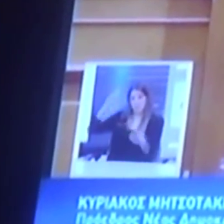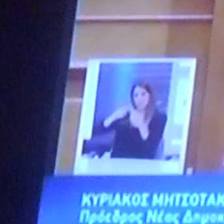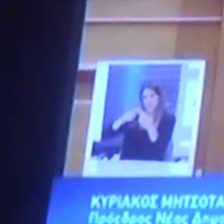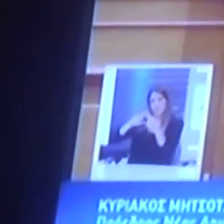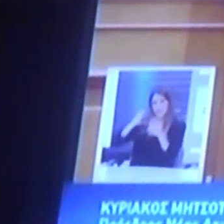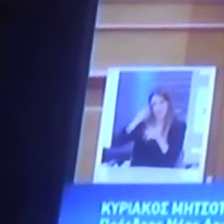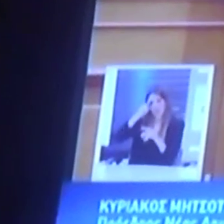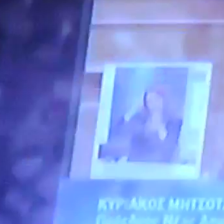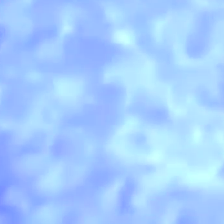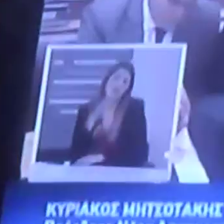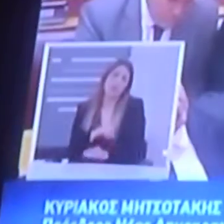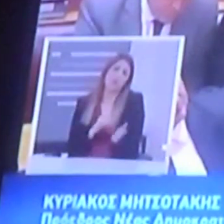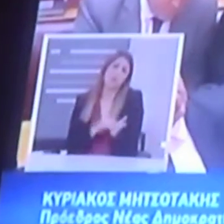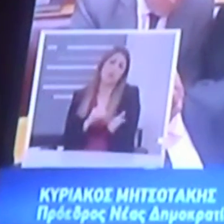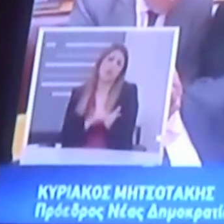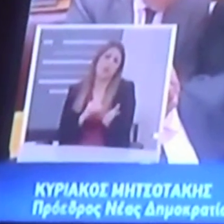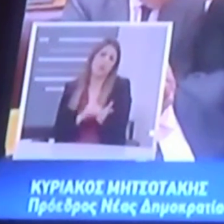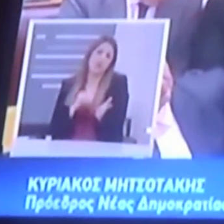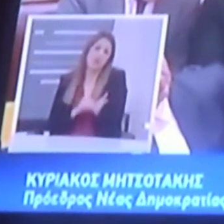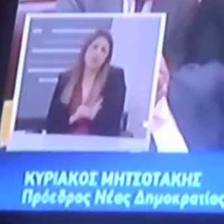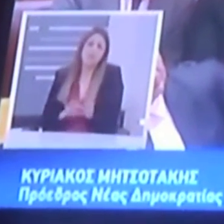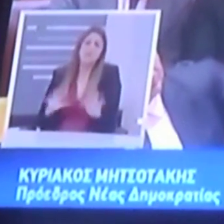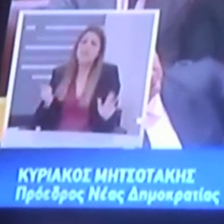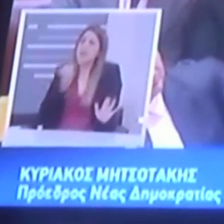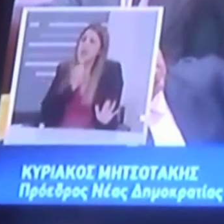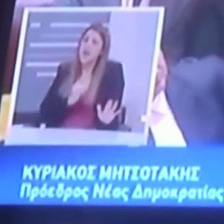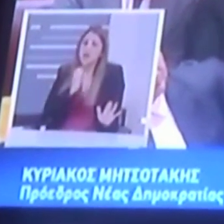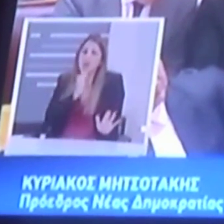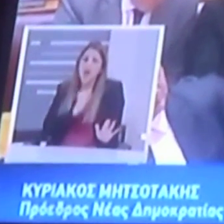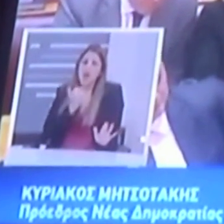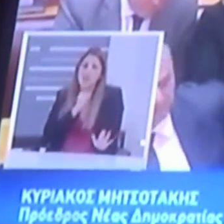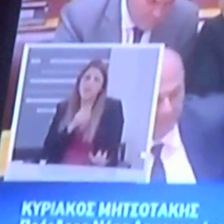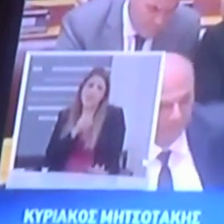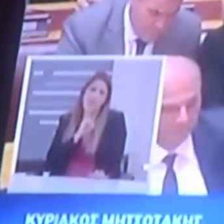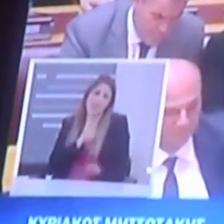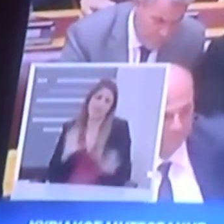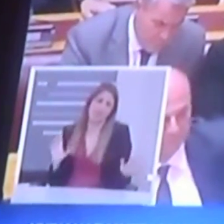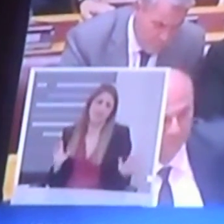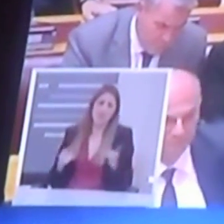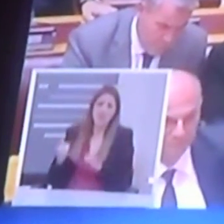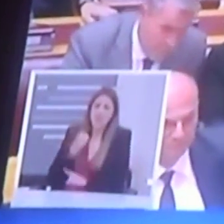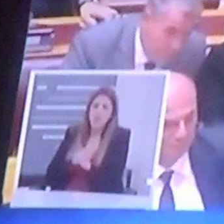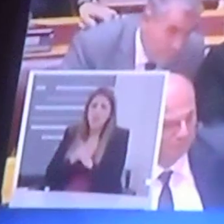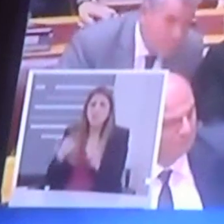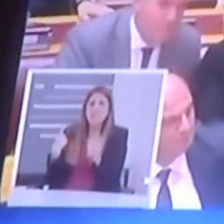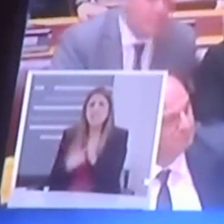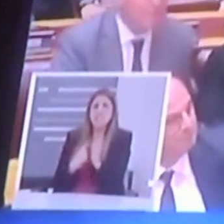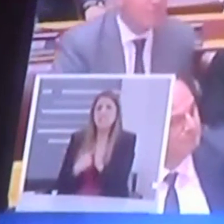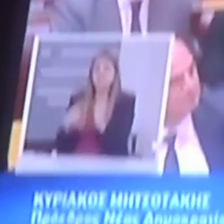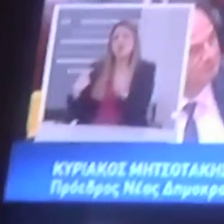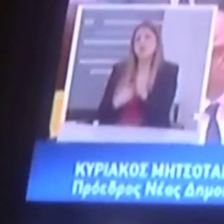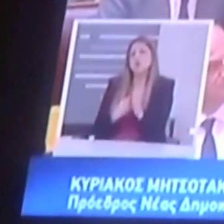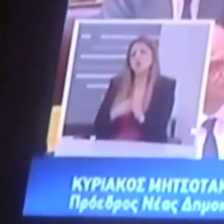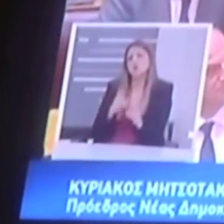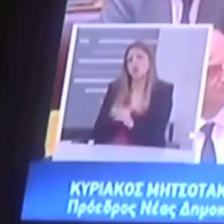Πραγματική ιστορία, κύριε Υπουργέ. Τα ίδια και τα ίδια χιλιορυπωμένα επιχειρήματα ώστε να προκαλέσετε